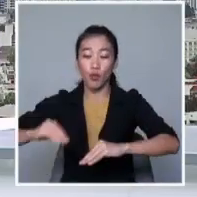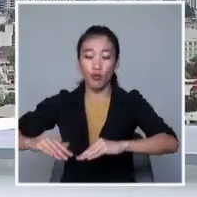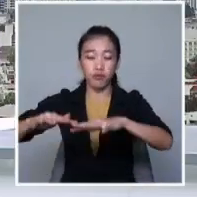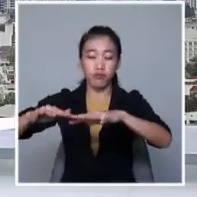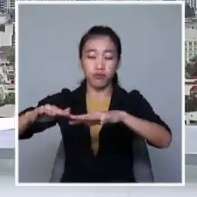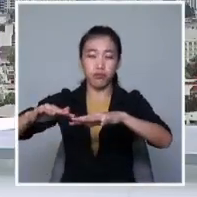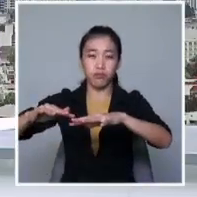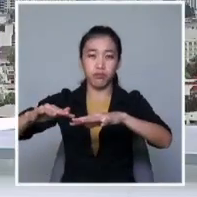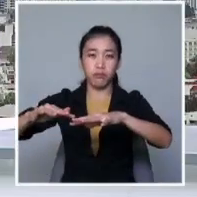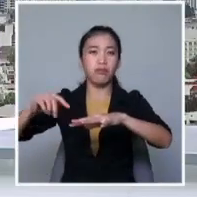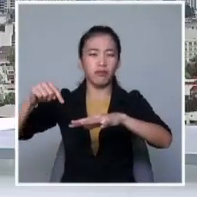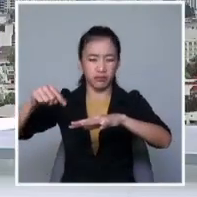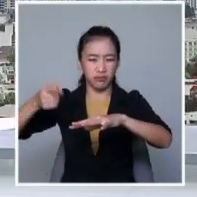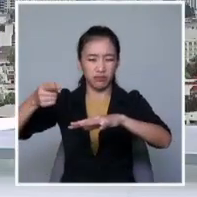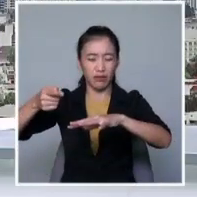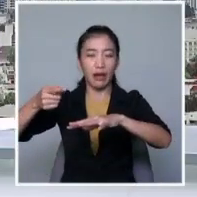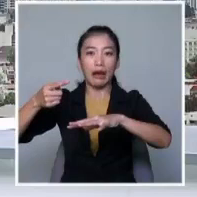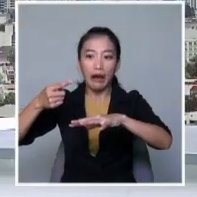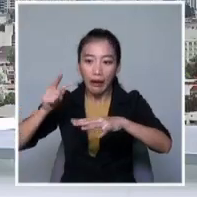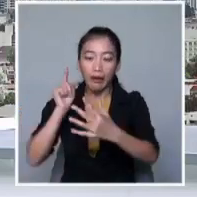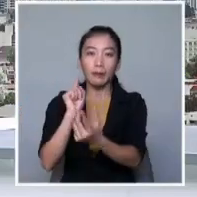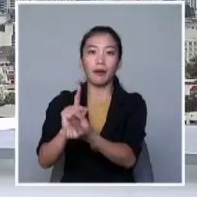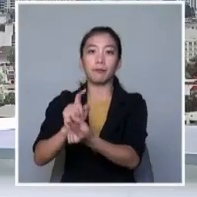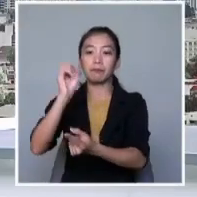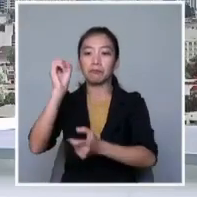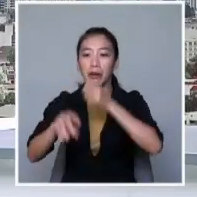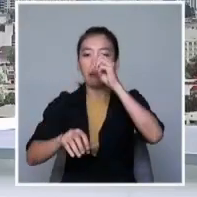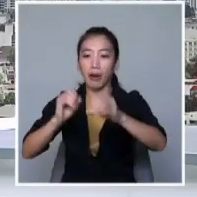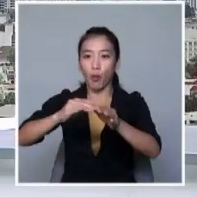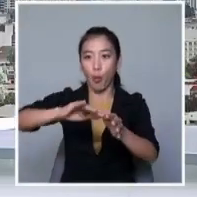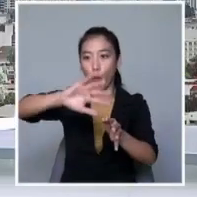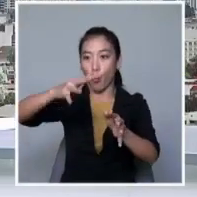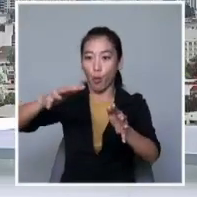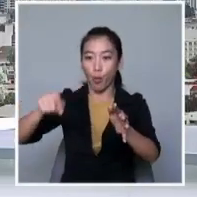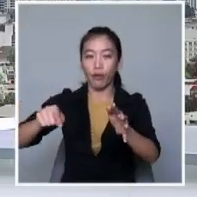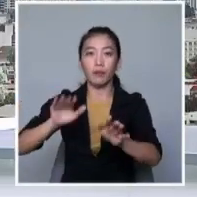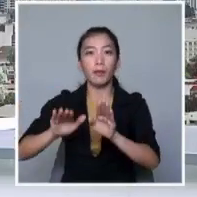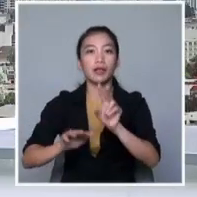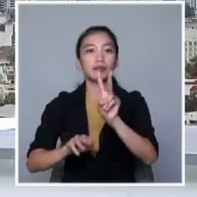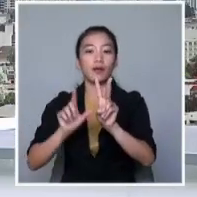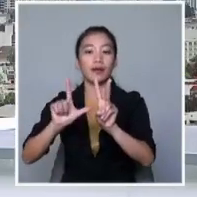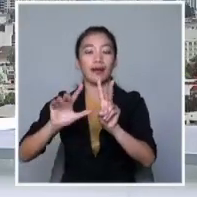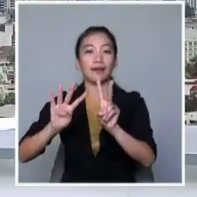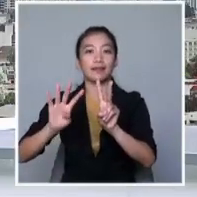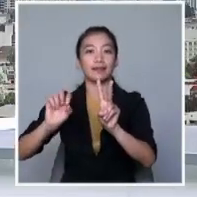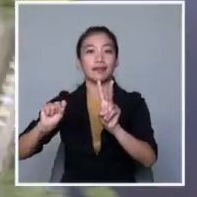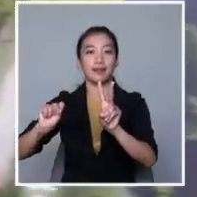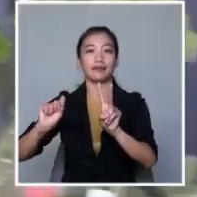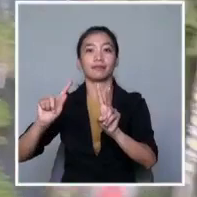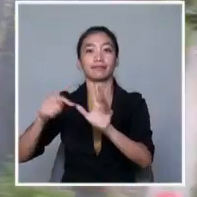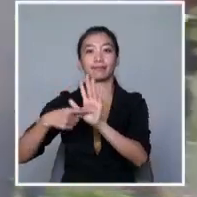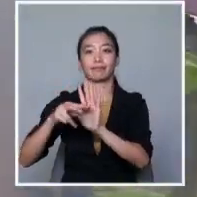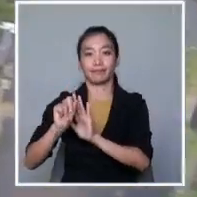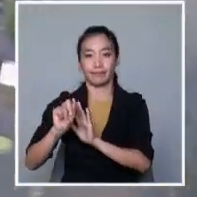ภาพออกมาพบว่ามีขยะกองโตกว่า2ล้าน4แสนตันอยู่บริเวณสวนสาธารณะด้วยค่ะ